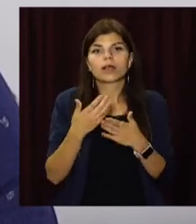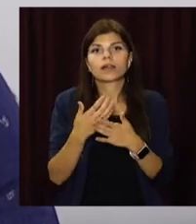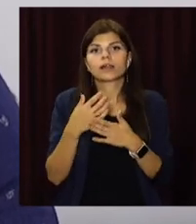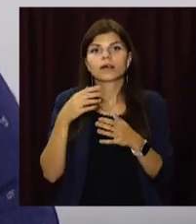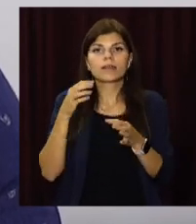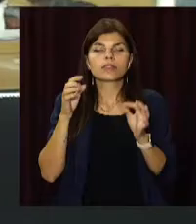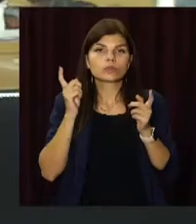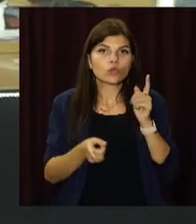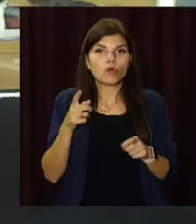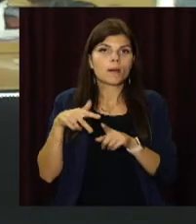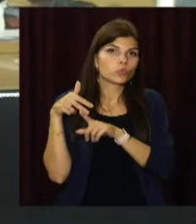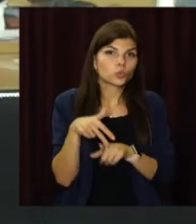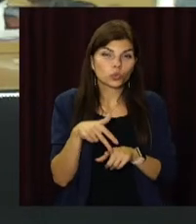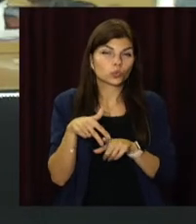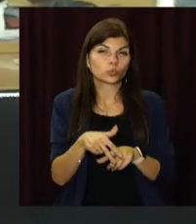перевантаження.